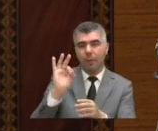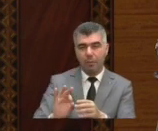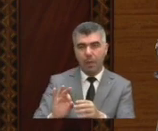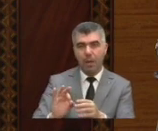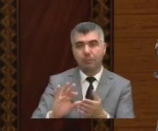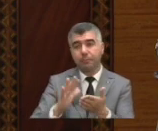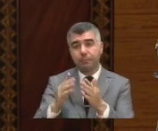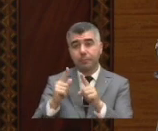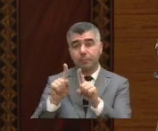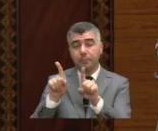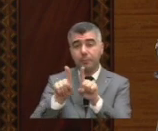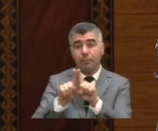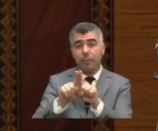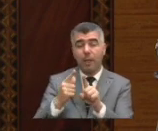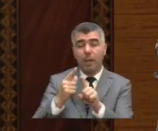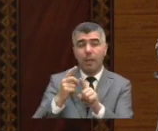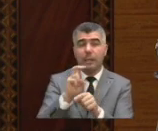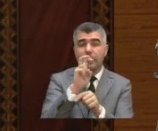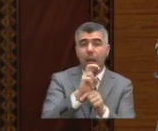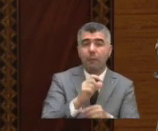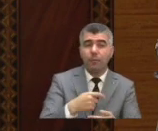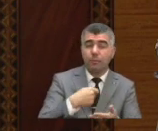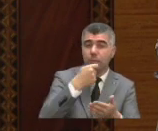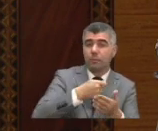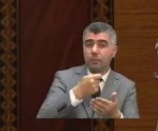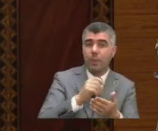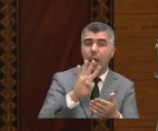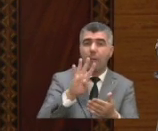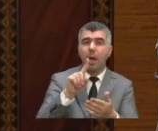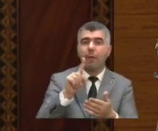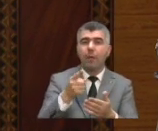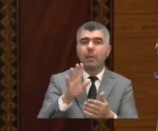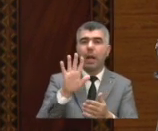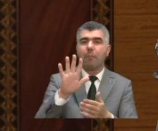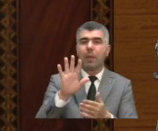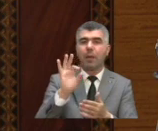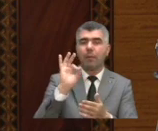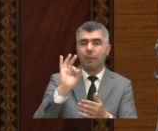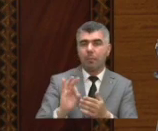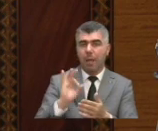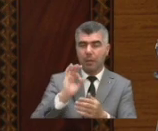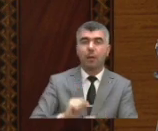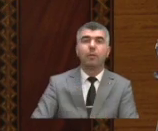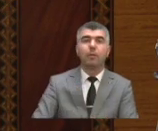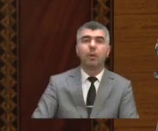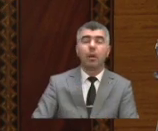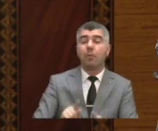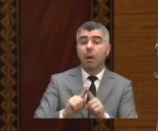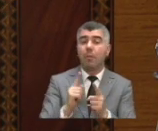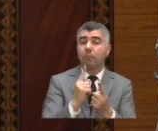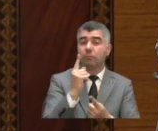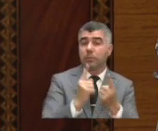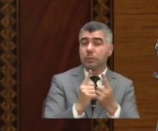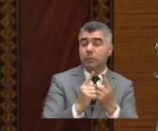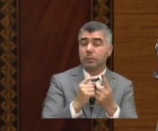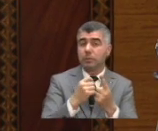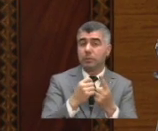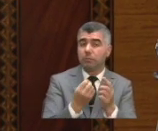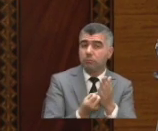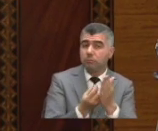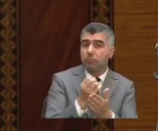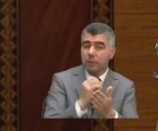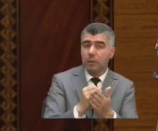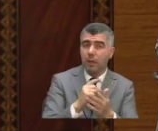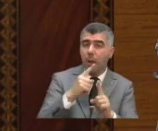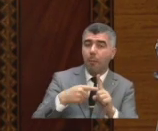الميزانيه في 4% وتنبني هذهه التوقعات على الفرضيات التاليه ارتفاع